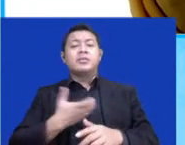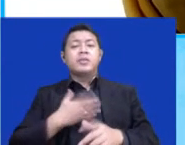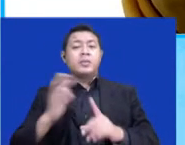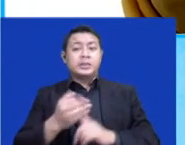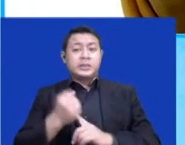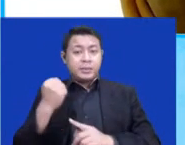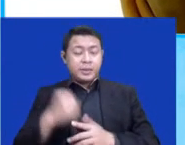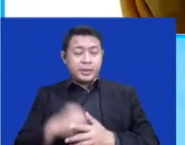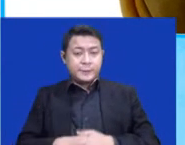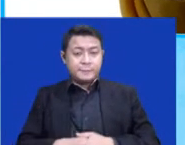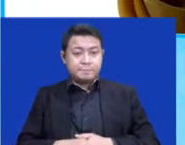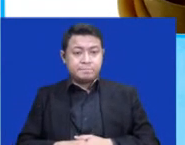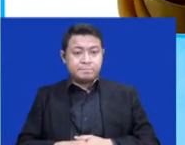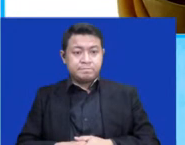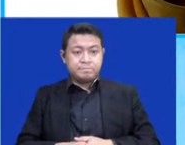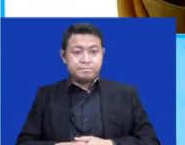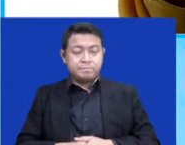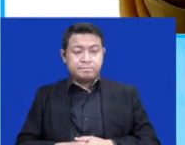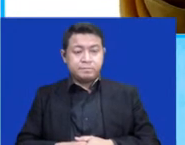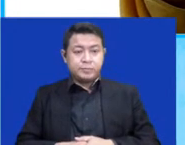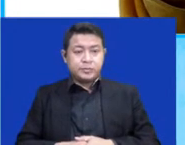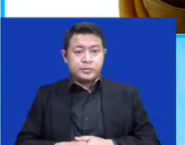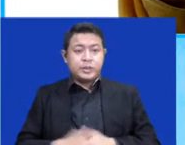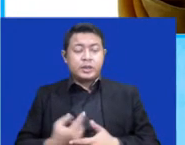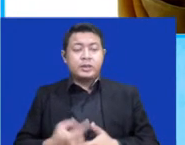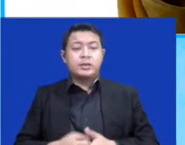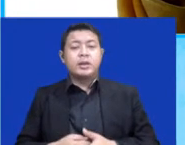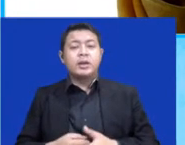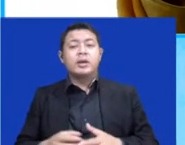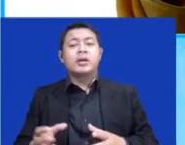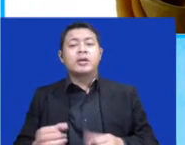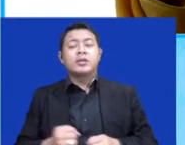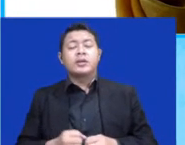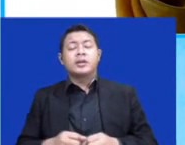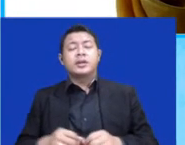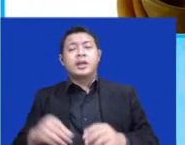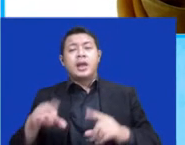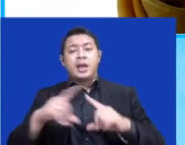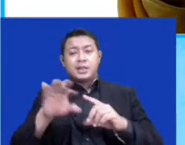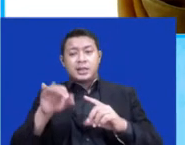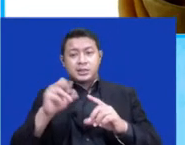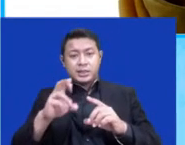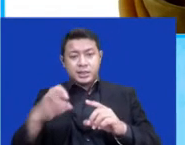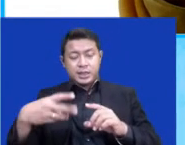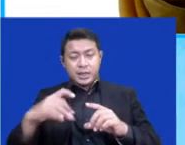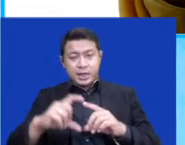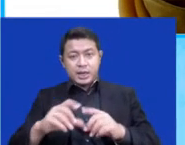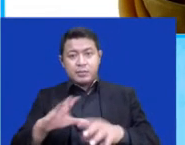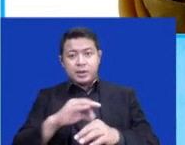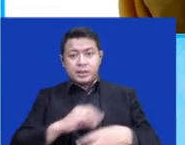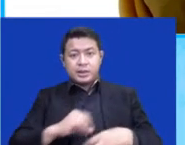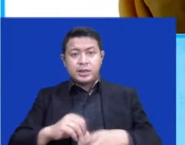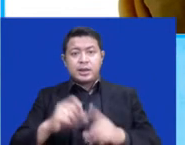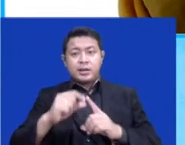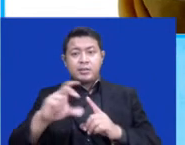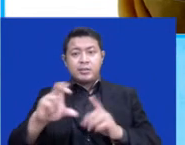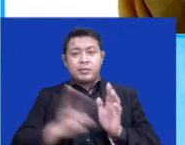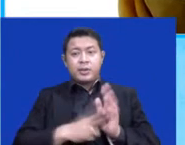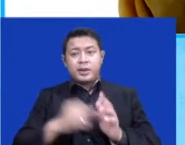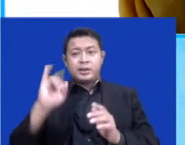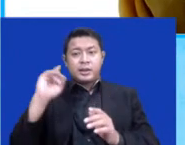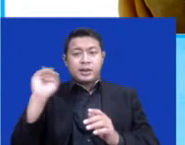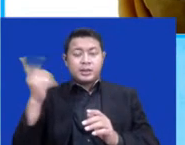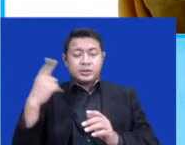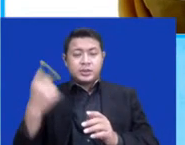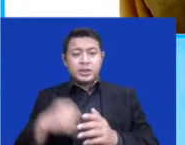ya Bapak Ibu sekalian, wujud kontribusi dari AstraZeneca yang bekerja sama dengan Plan Internasional atau Plan Internasional Indonesia termasuk